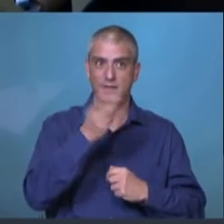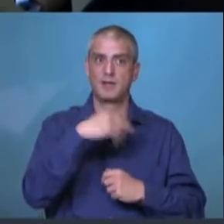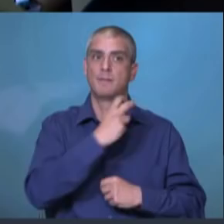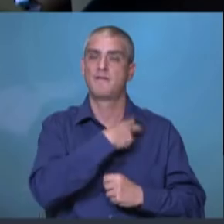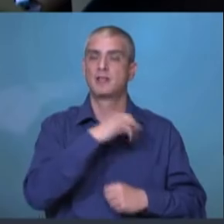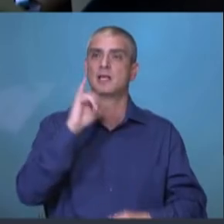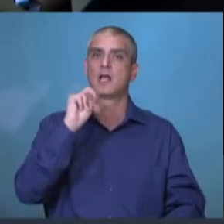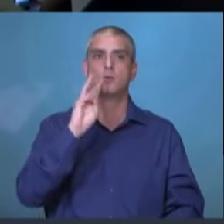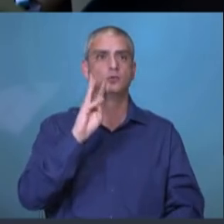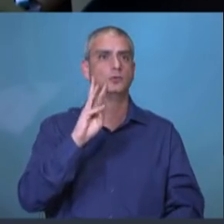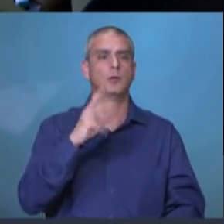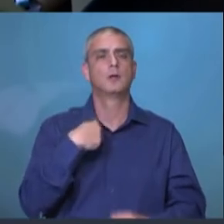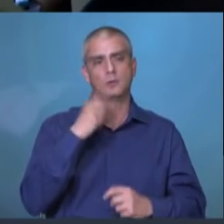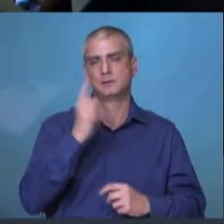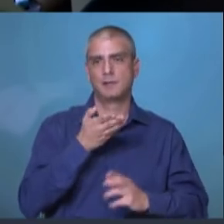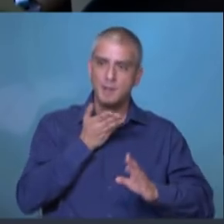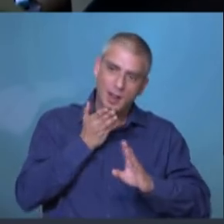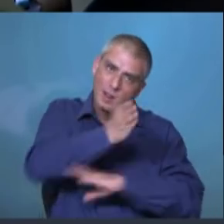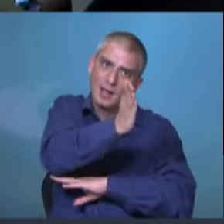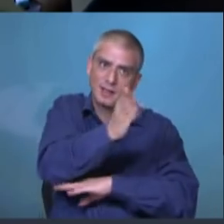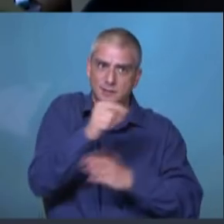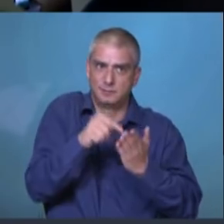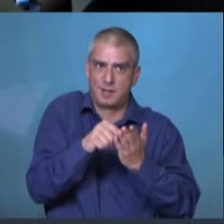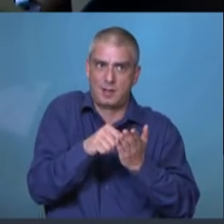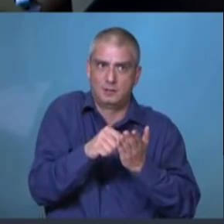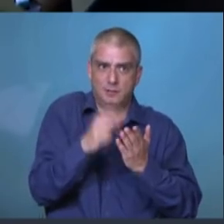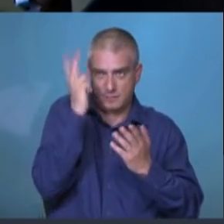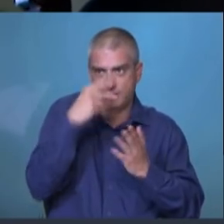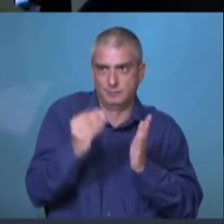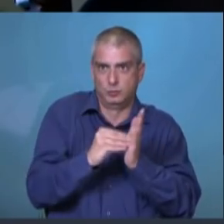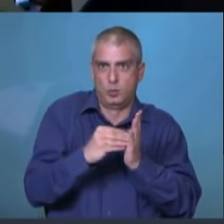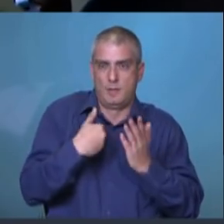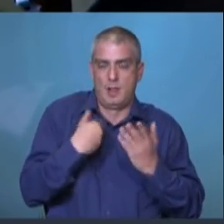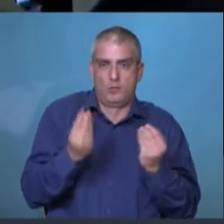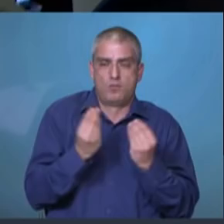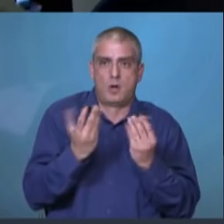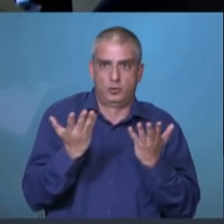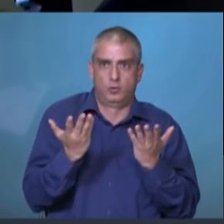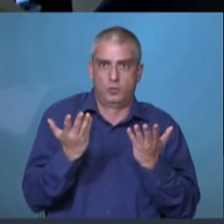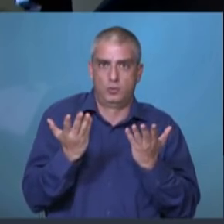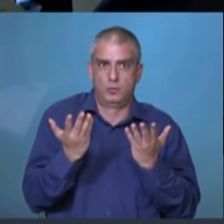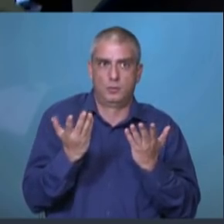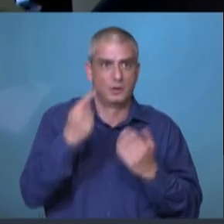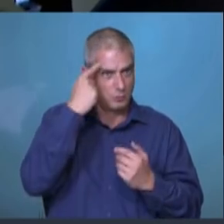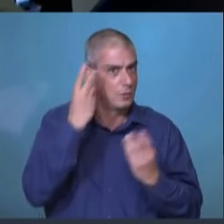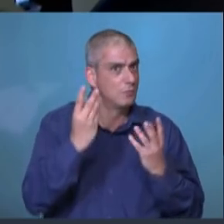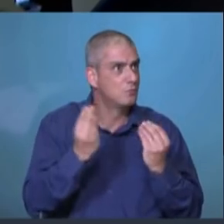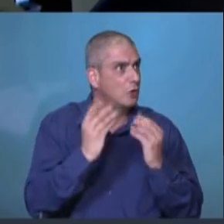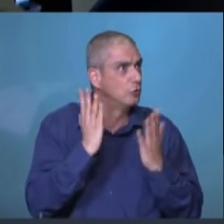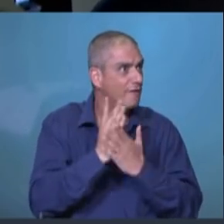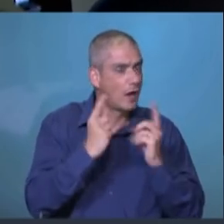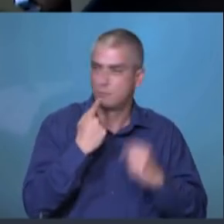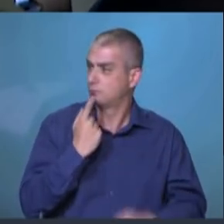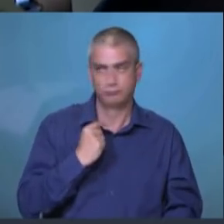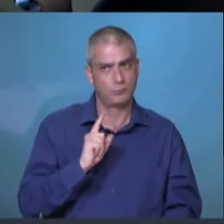הגייס יאנוש, שאנחנו צריכים להיכנס פנימה, כי אנחנו מבינים שצריכים אותנו למשהו. אתם כבר יודעים שמשהו קרה? לא.